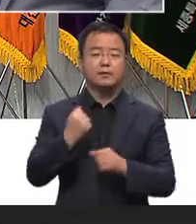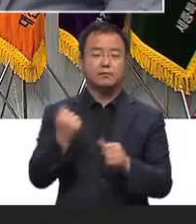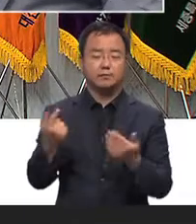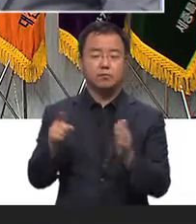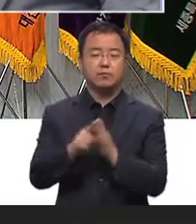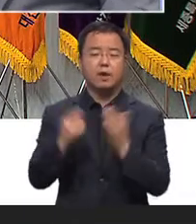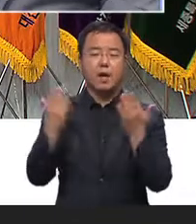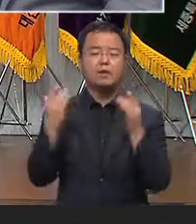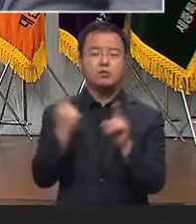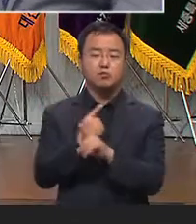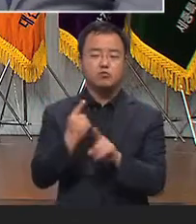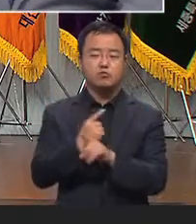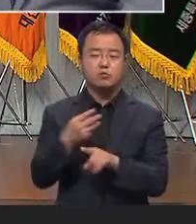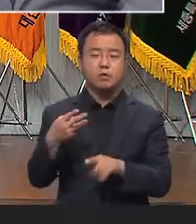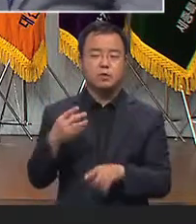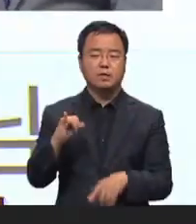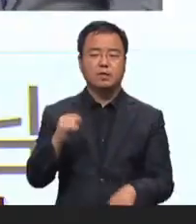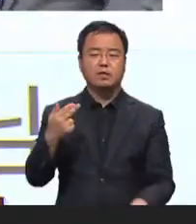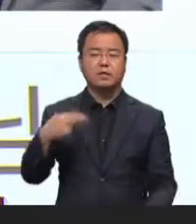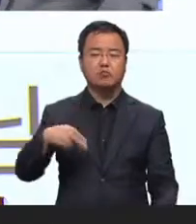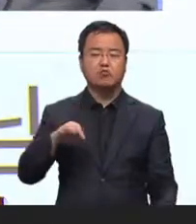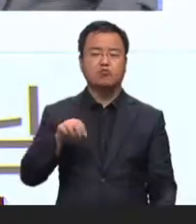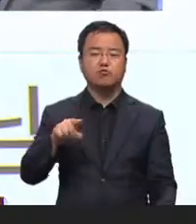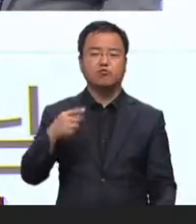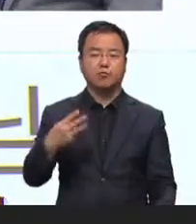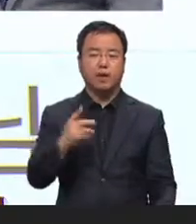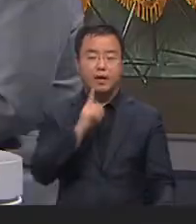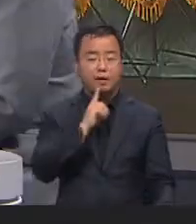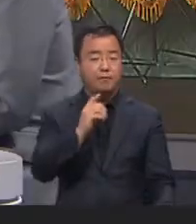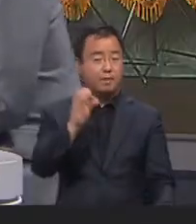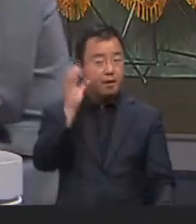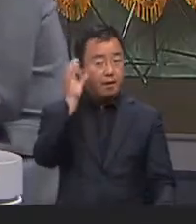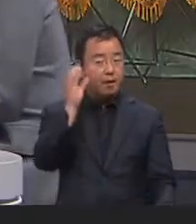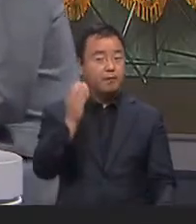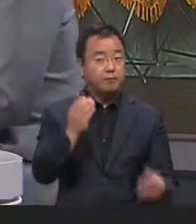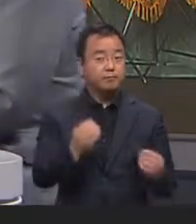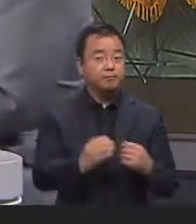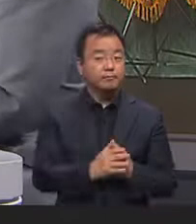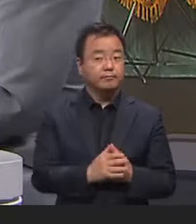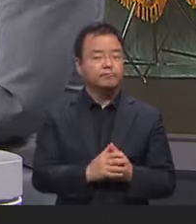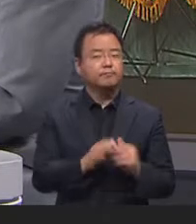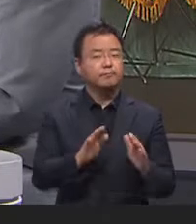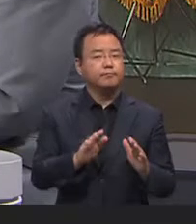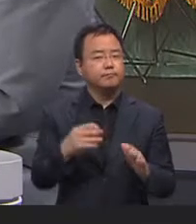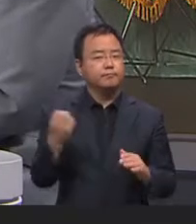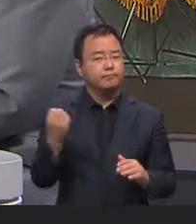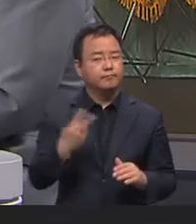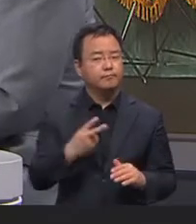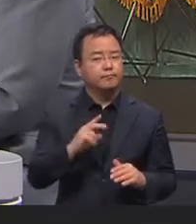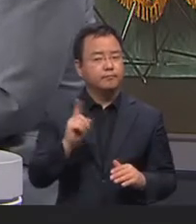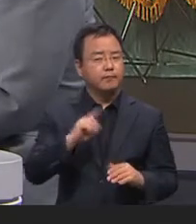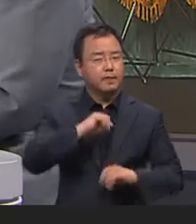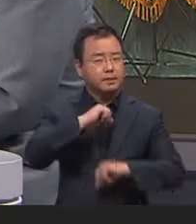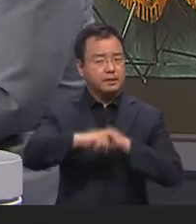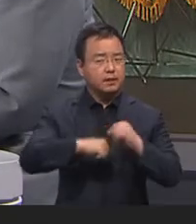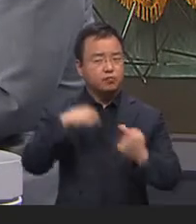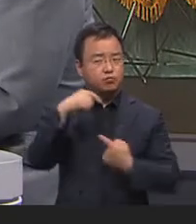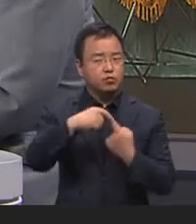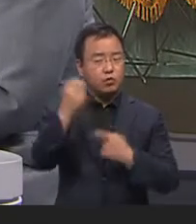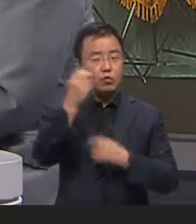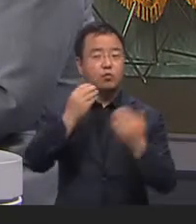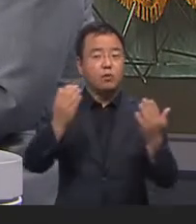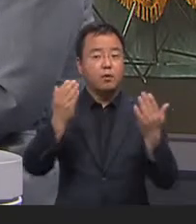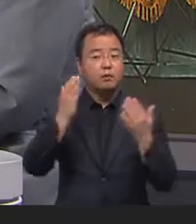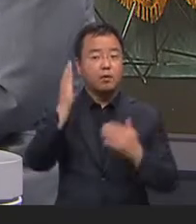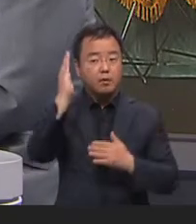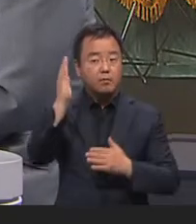증액 되시죠 근대 안정성에 대해서 줘요 기대를 회복하여 삼산 이게 어 일단 자사고 문제가 저희가 이제 얘기